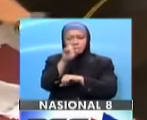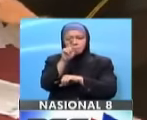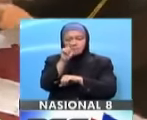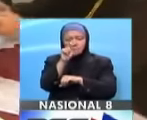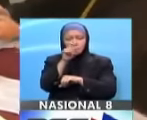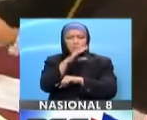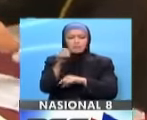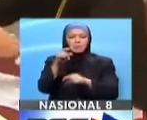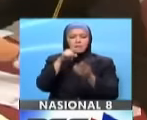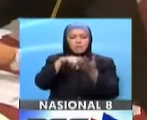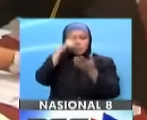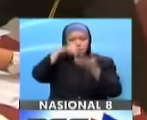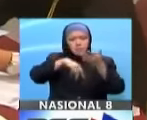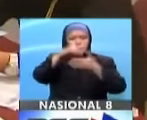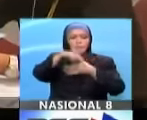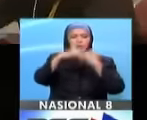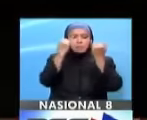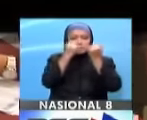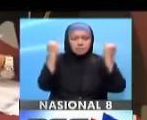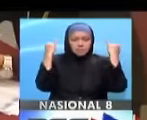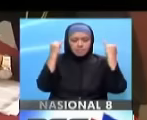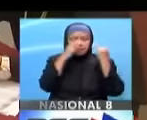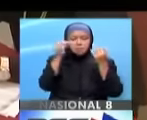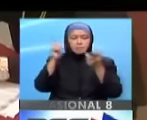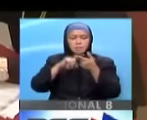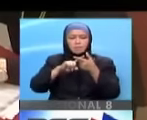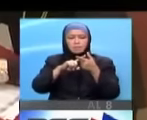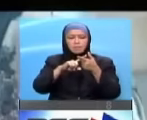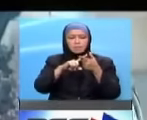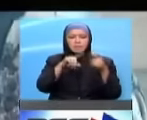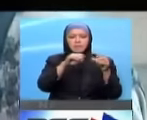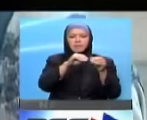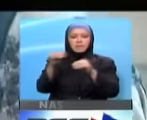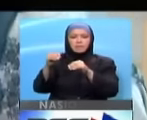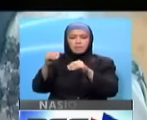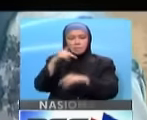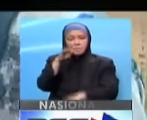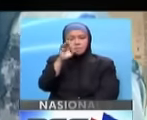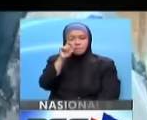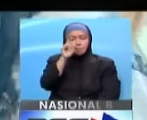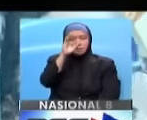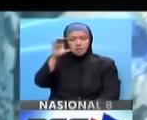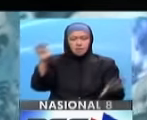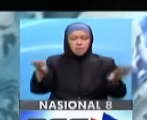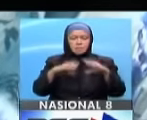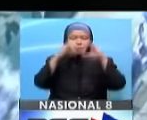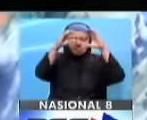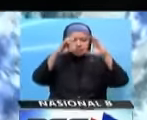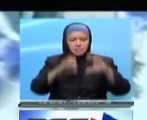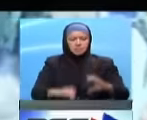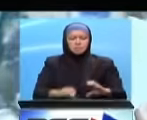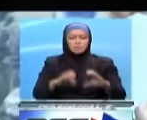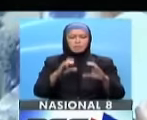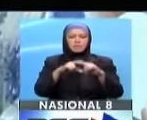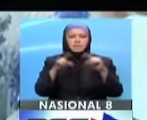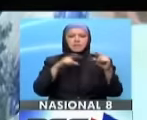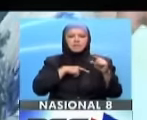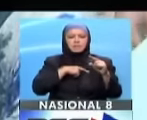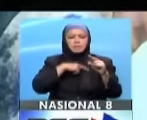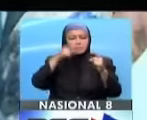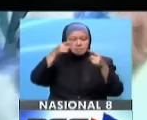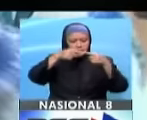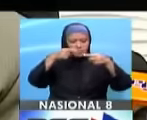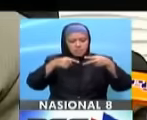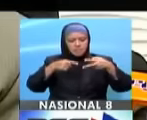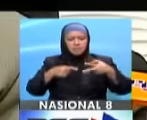ijazah sarjana muda dan pemindahan kredit akan dilaksanakan secara pemetaan kursus oleh IPT tempatan berdasarkan syarat